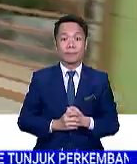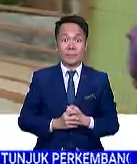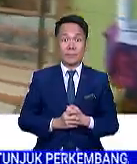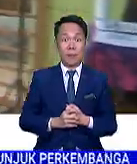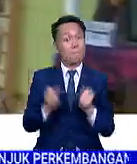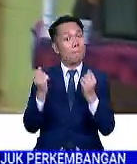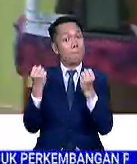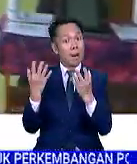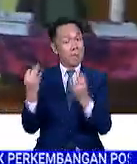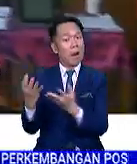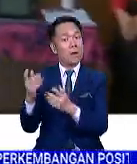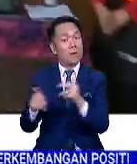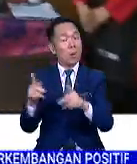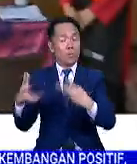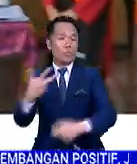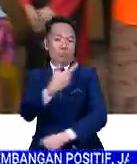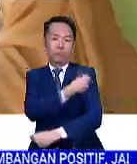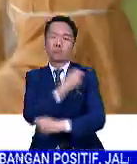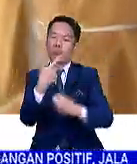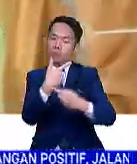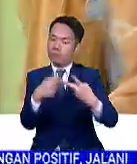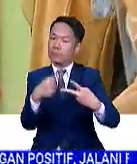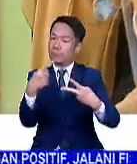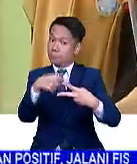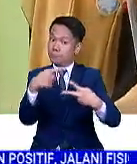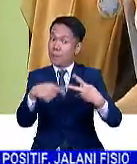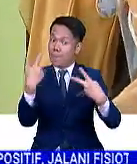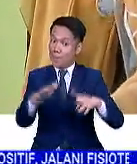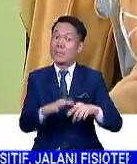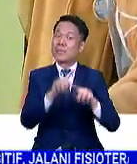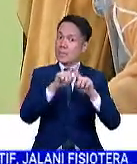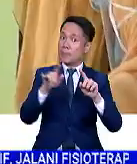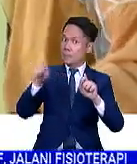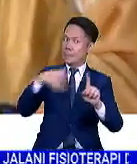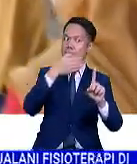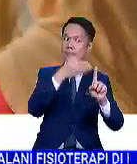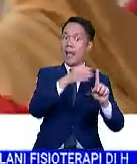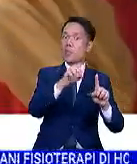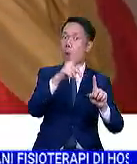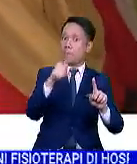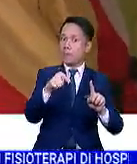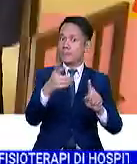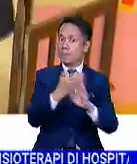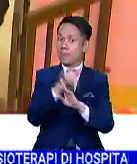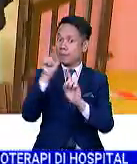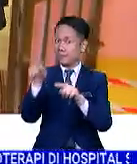besar kakitangan taska lengkap vaksinasi, namun mereka perlu tetap mematuhi SOP